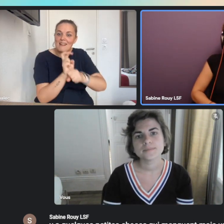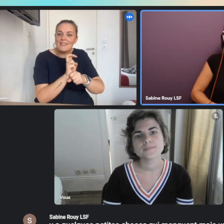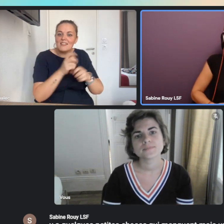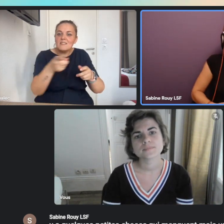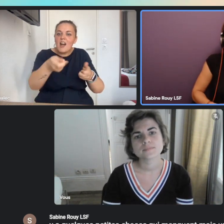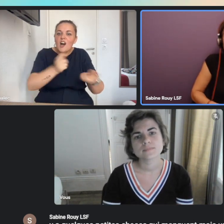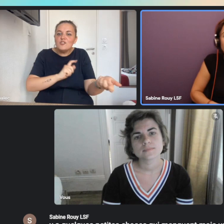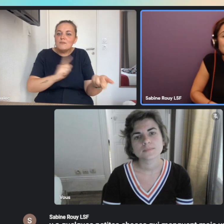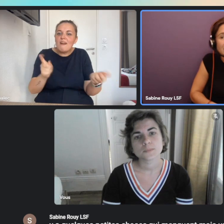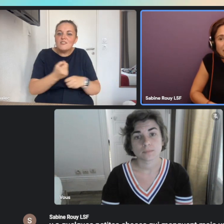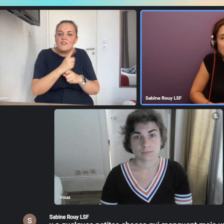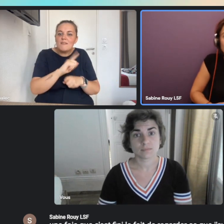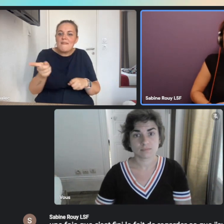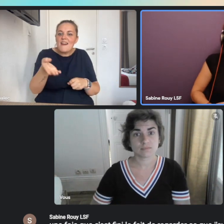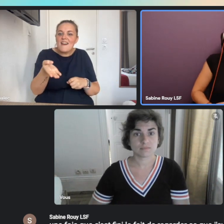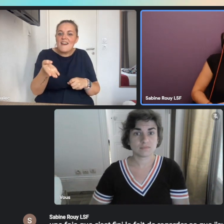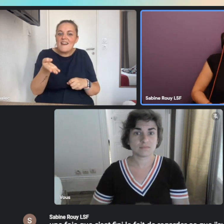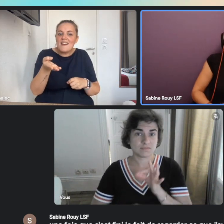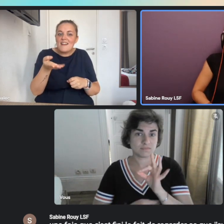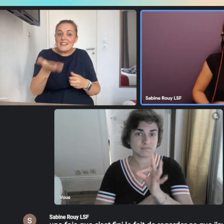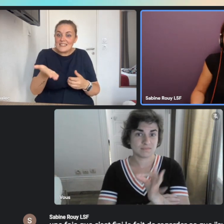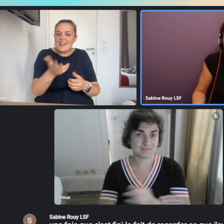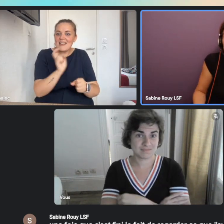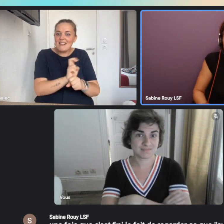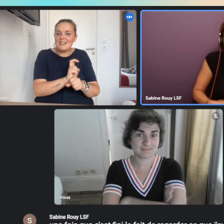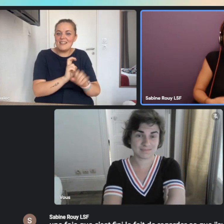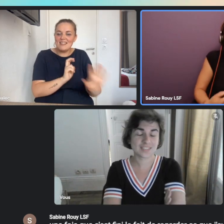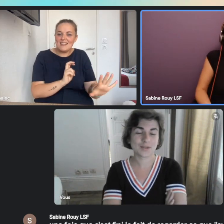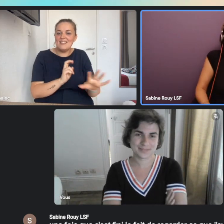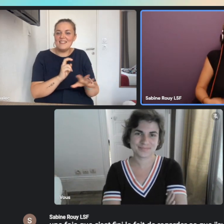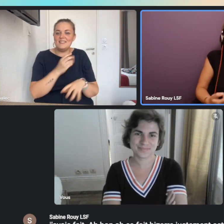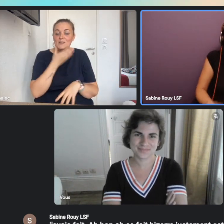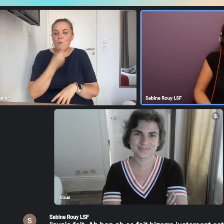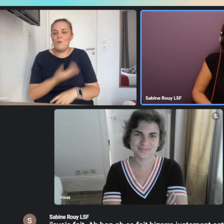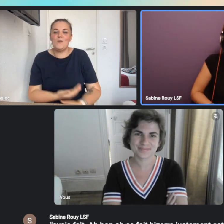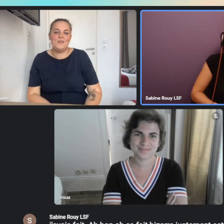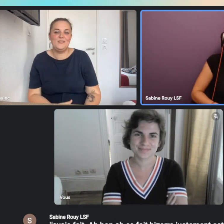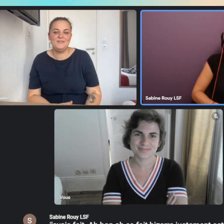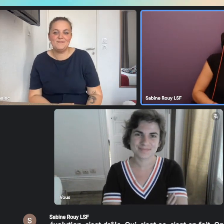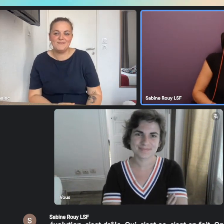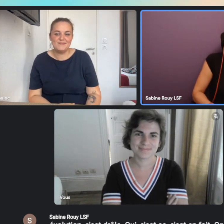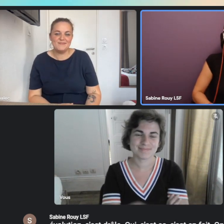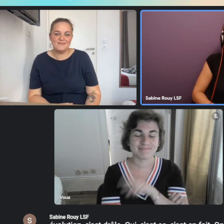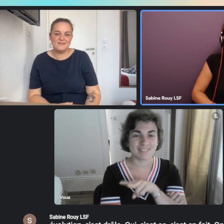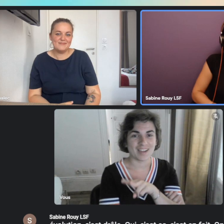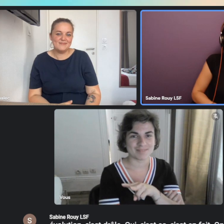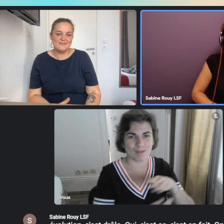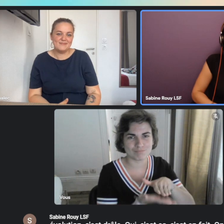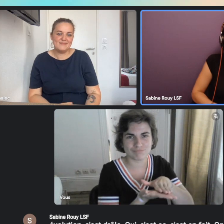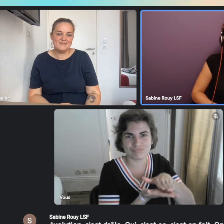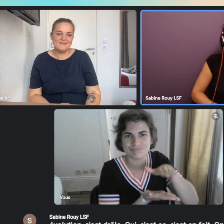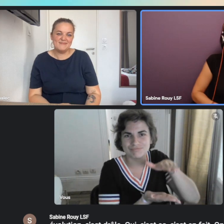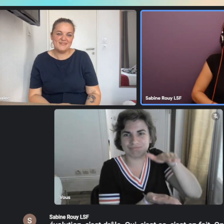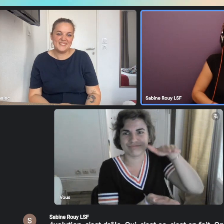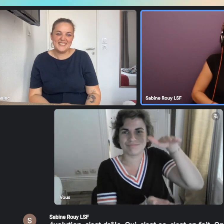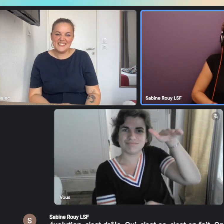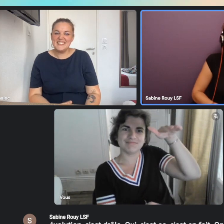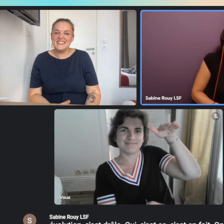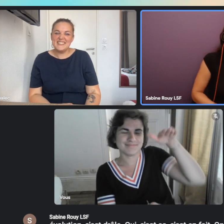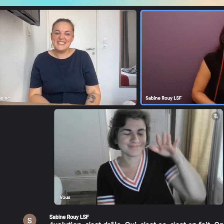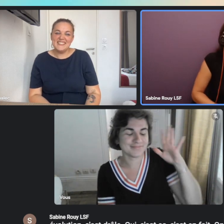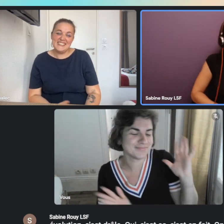temps. Là, c'est vrai que c'est intéressant de justement de pas le jeter, de pas le déchirer, c'est important de le garder. C'est beau. Ouais,